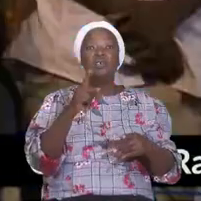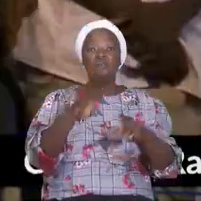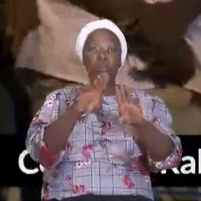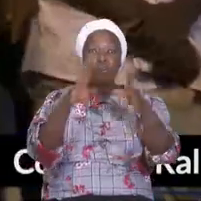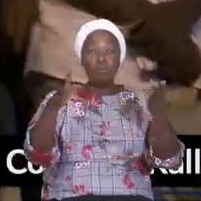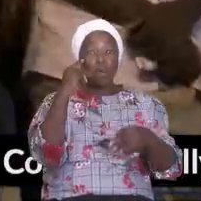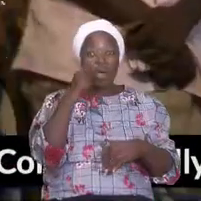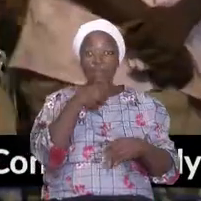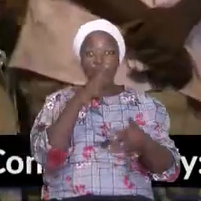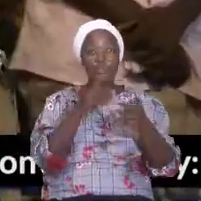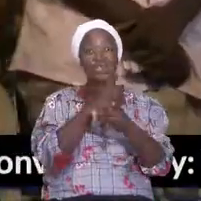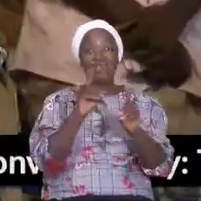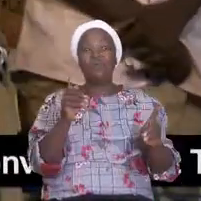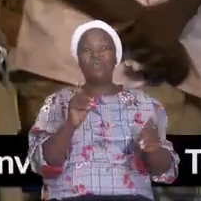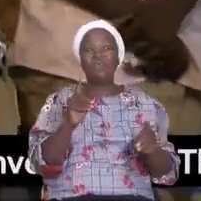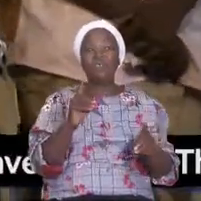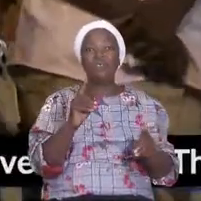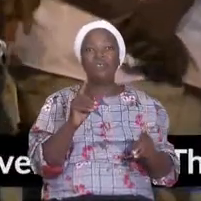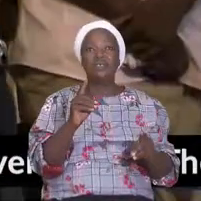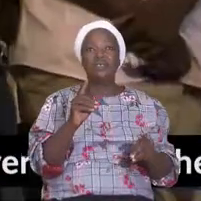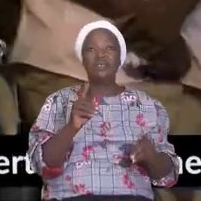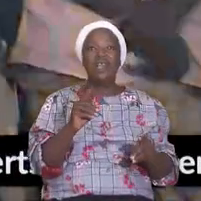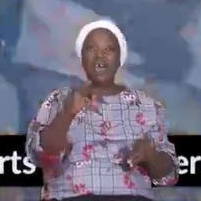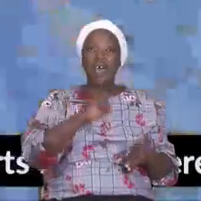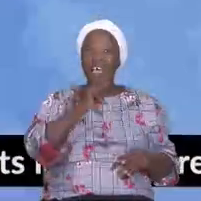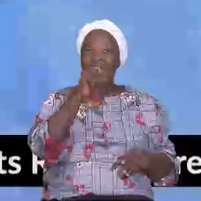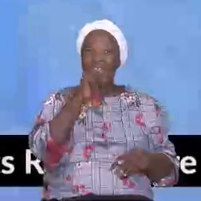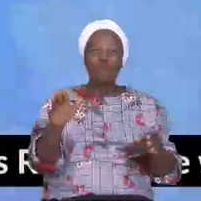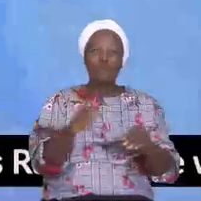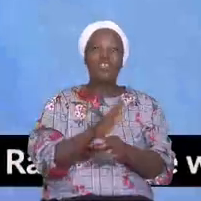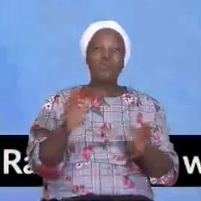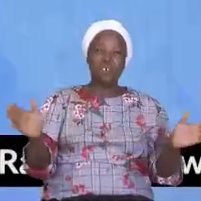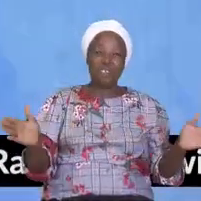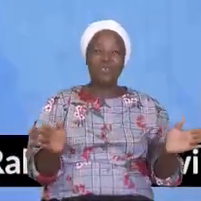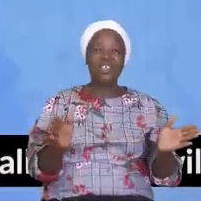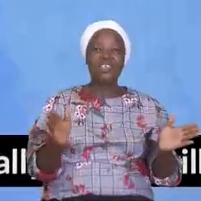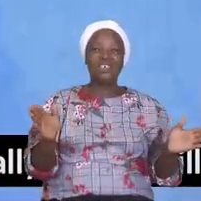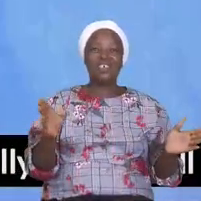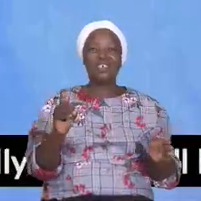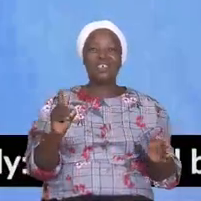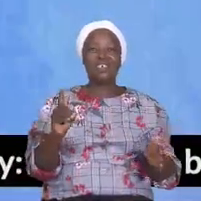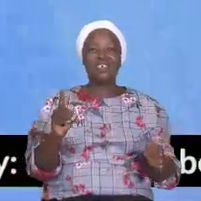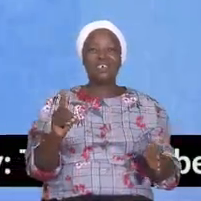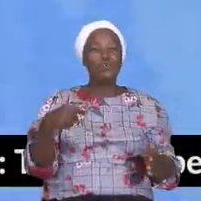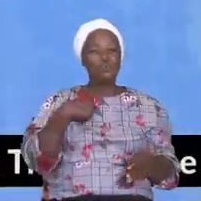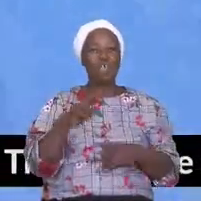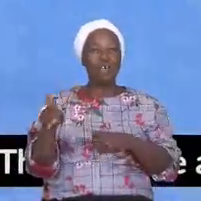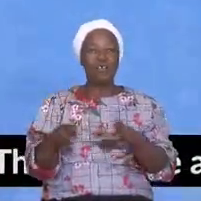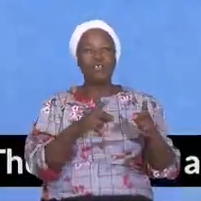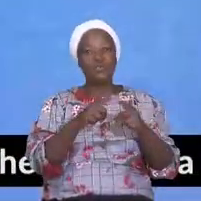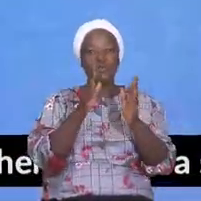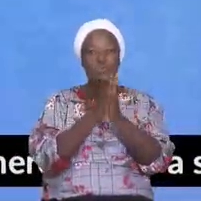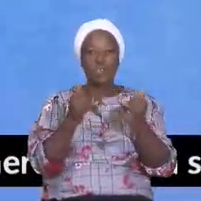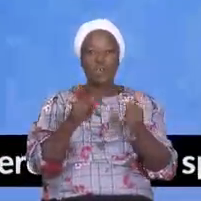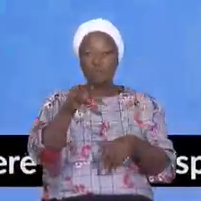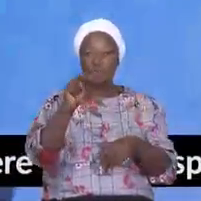le miracle. Tu ouvriras les yeux pour la guérison. Tu ouvriras les yeux pour la délivrance. J'ai la pleine